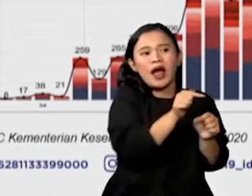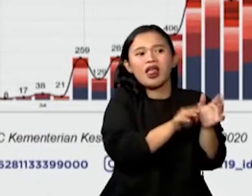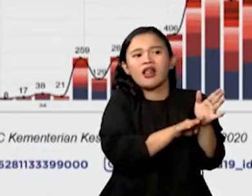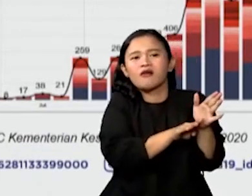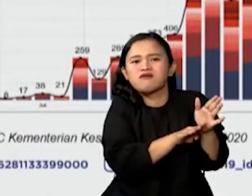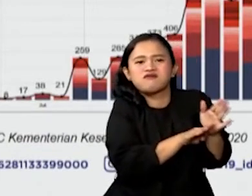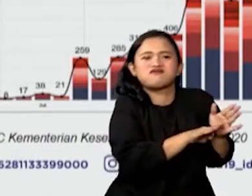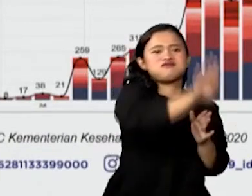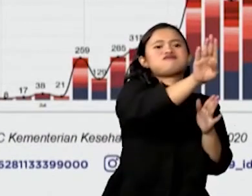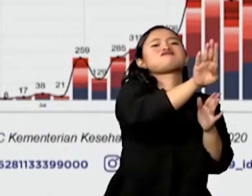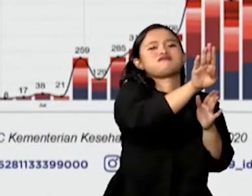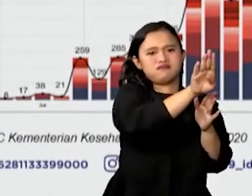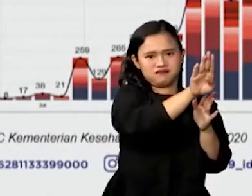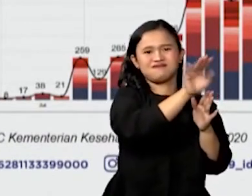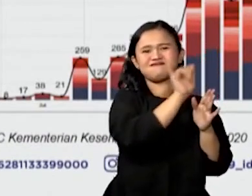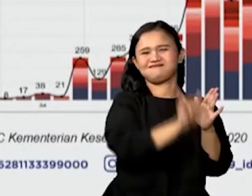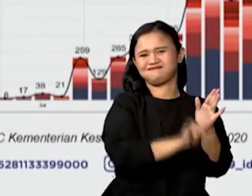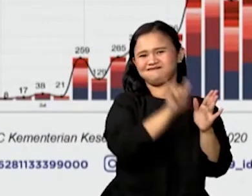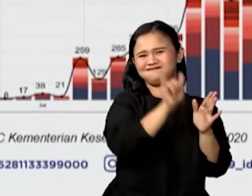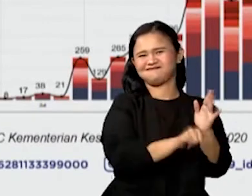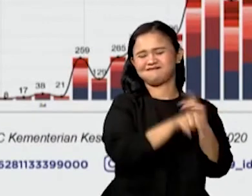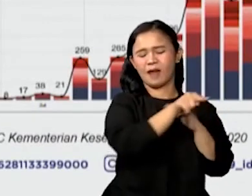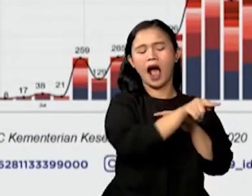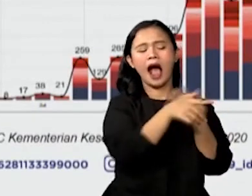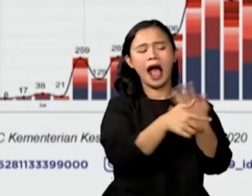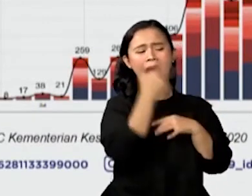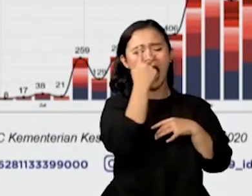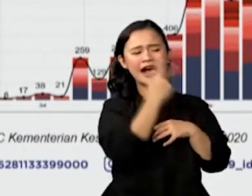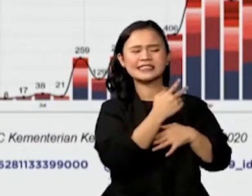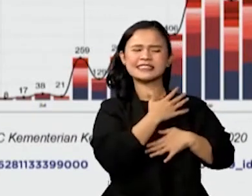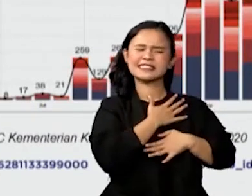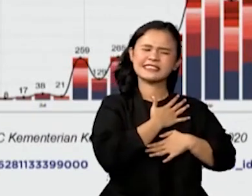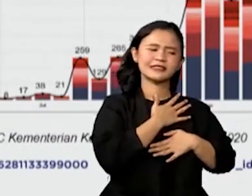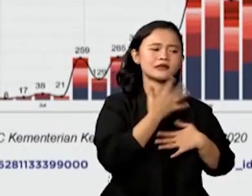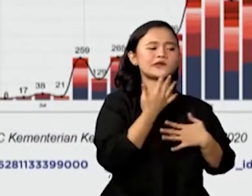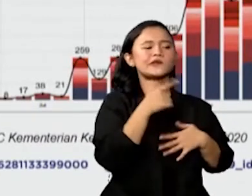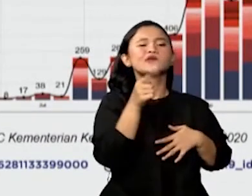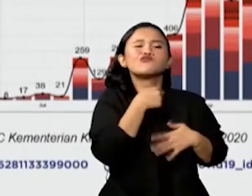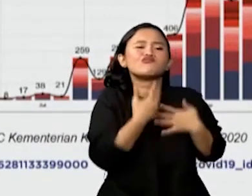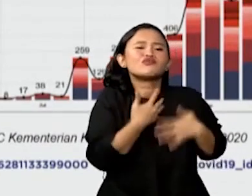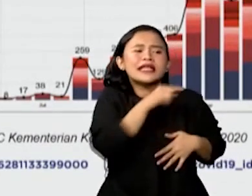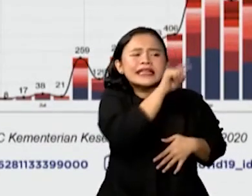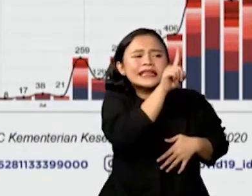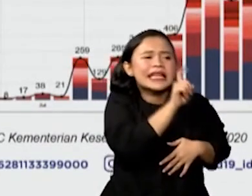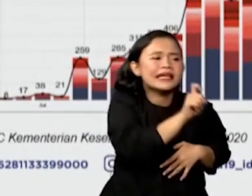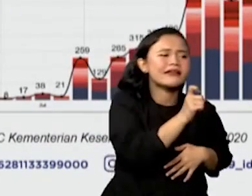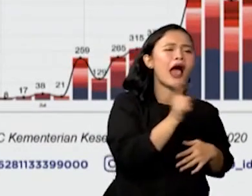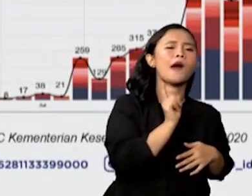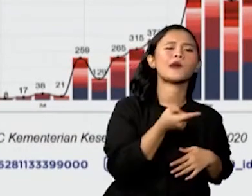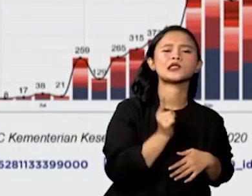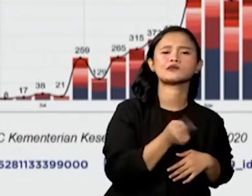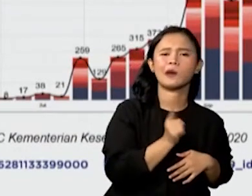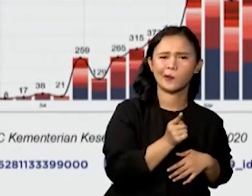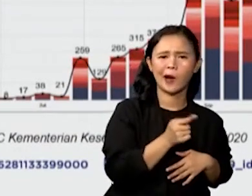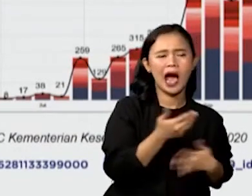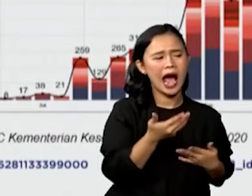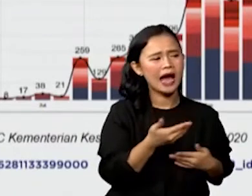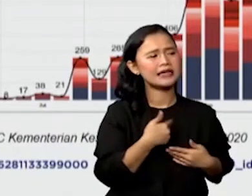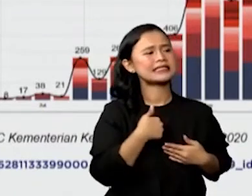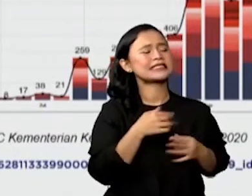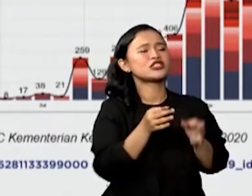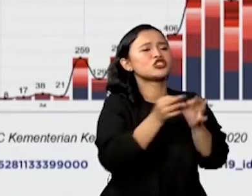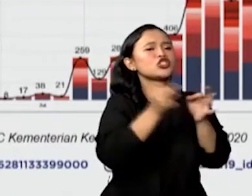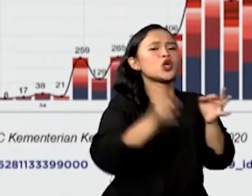kenaikannya sangat signifikan. Nah, ini juga yang kita juga harus lihat apa yang terjadi di sana, apa yang harus kita lakukan